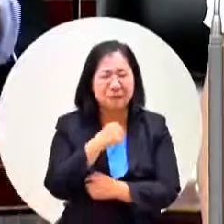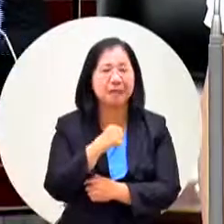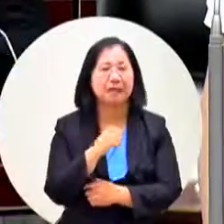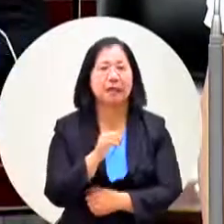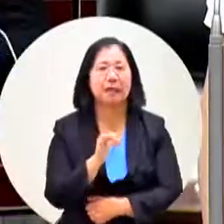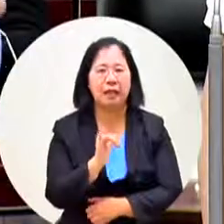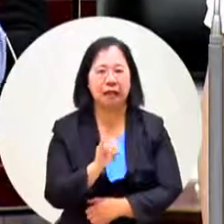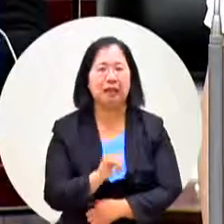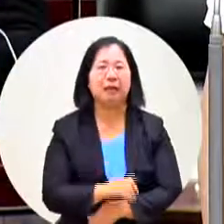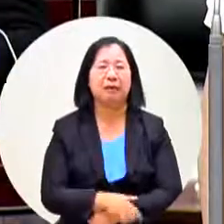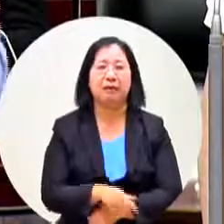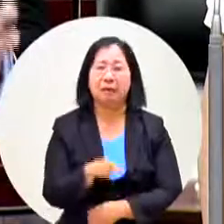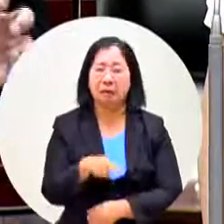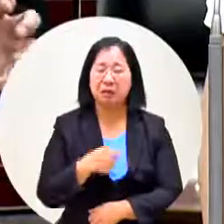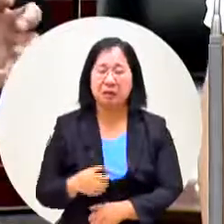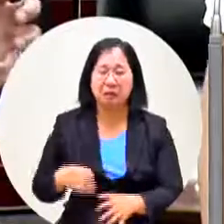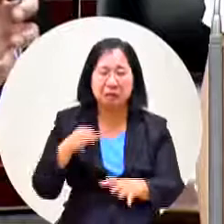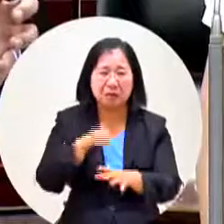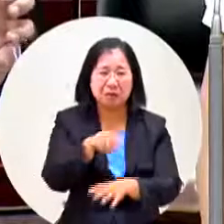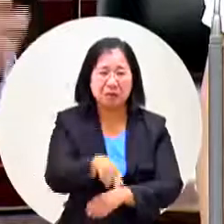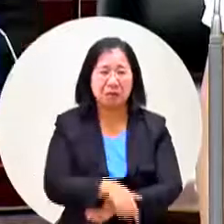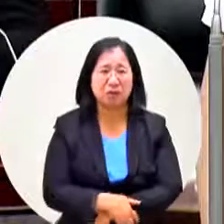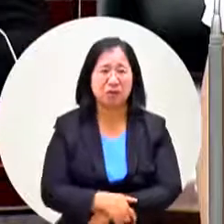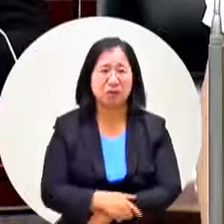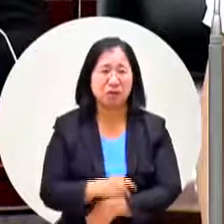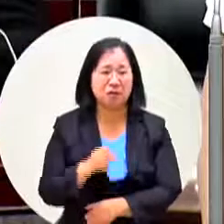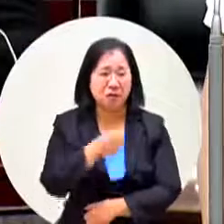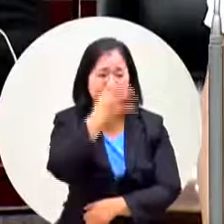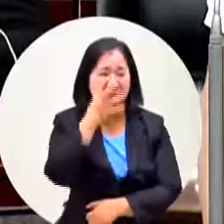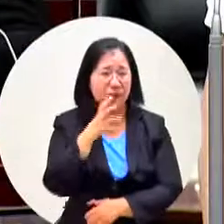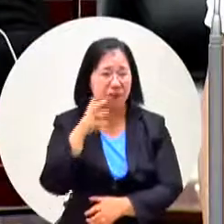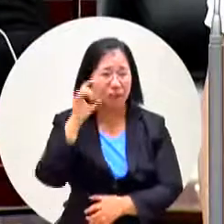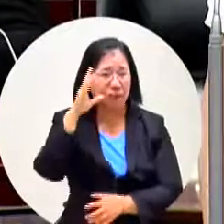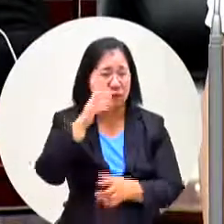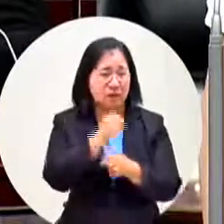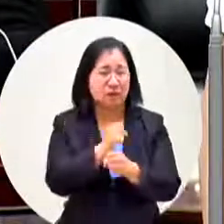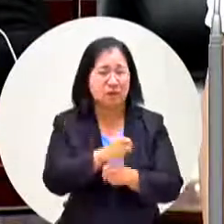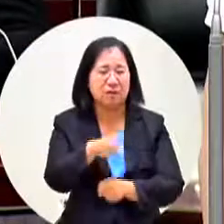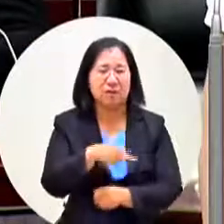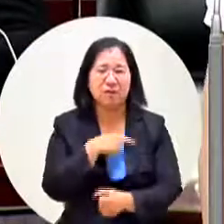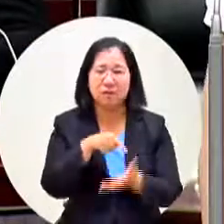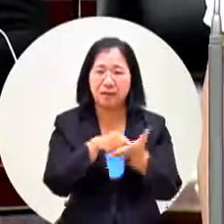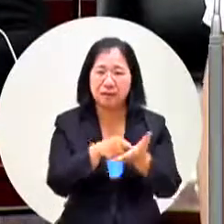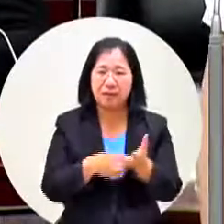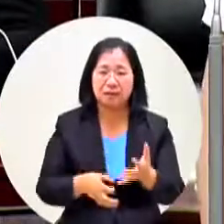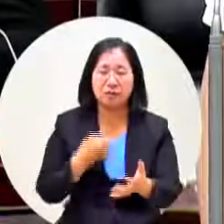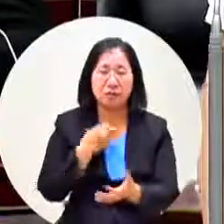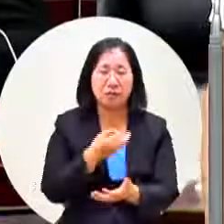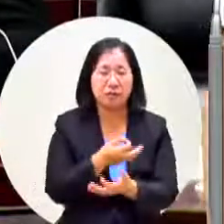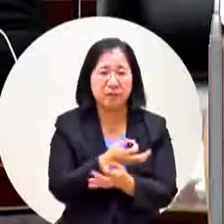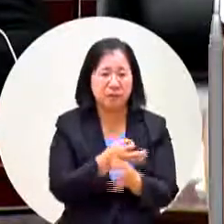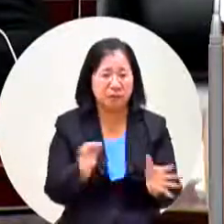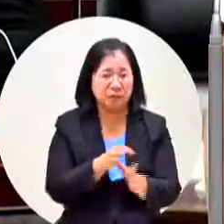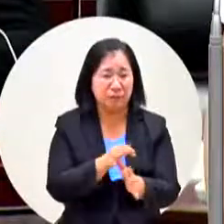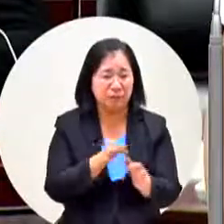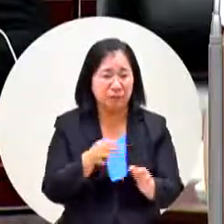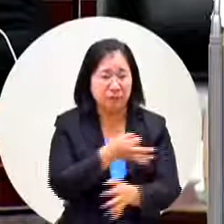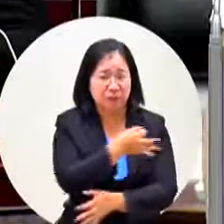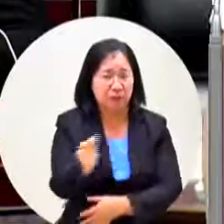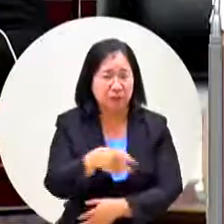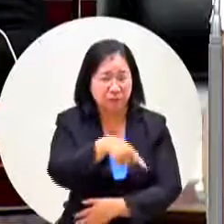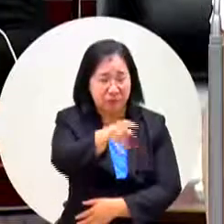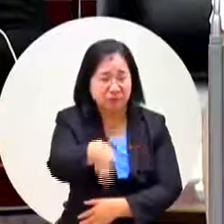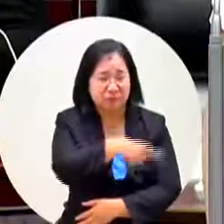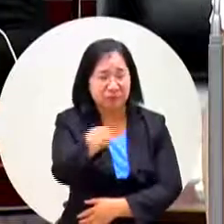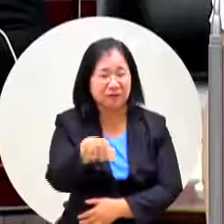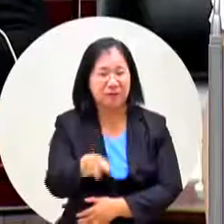目标100亿，我们觉得也只是勉强而已。因为这个整个要将来投入整个青年创业的时候啊，他们经过申请，